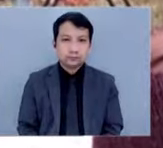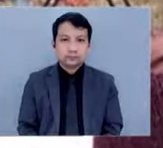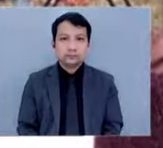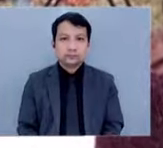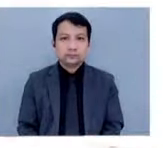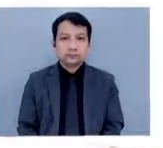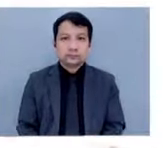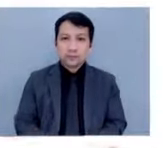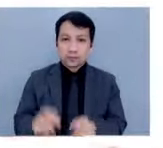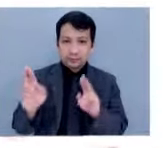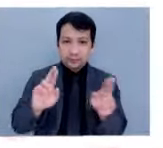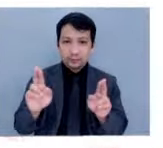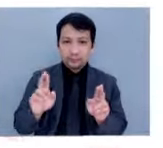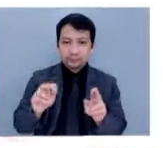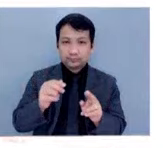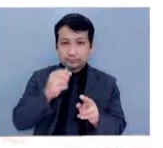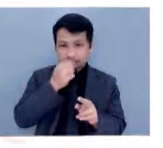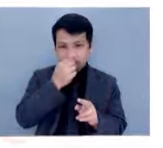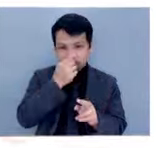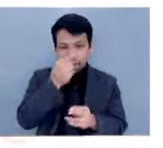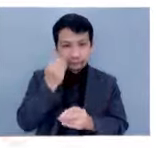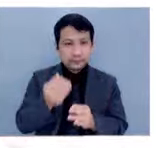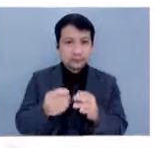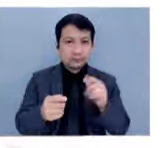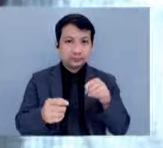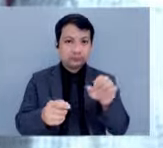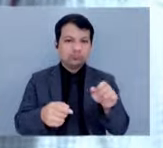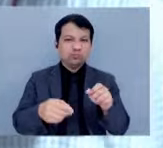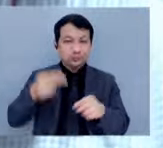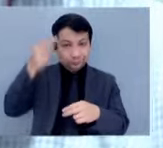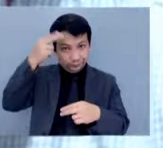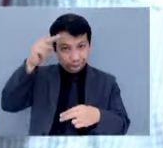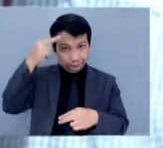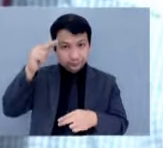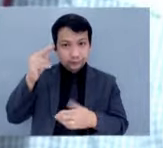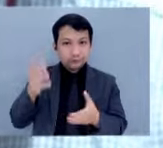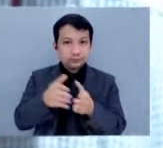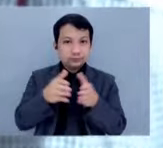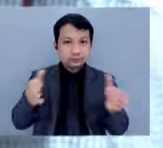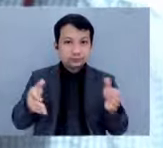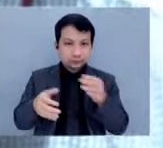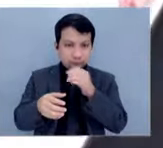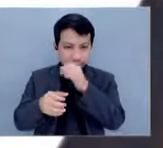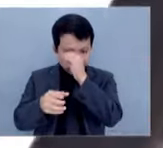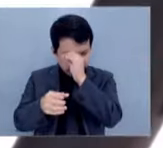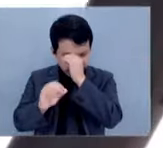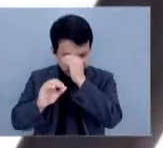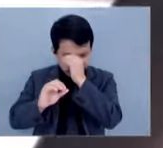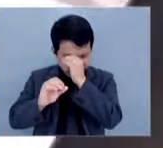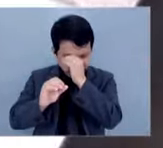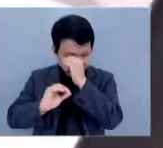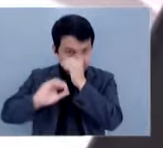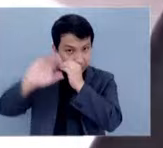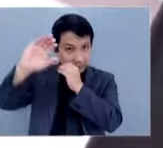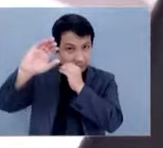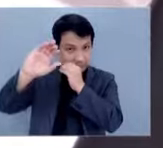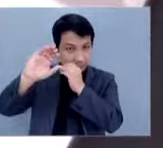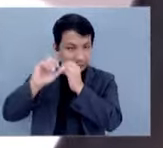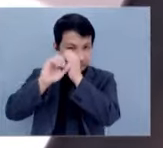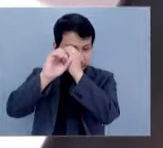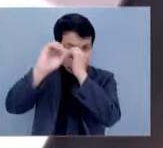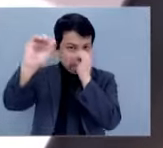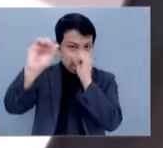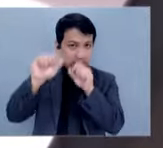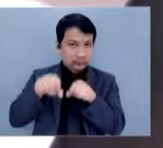Nakahanda na sa planetarium na ito sa Torreon, Mexico ang mga naglalakihang telescope na gagamitin para sa inaabangang total